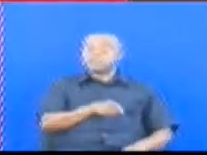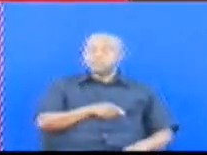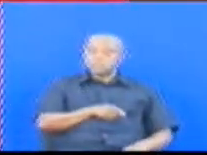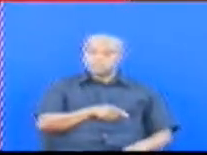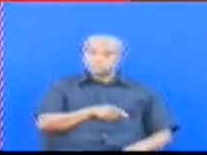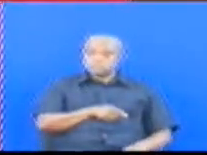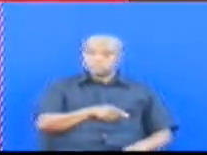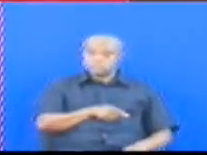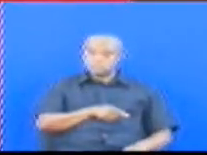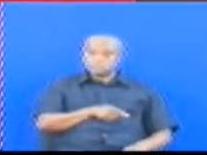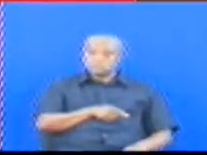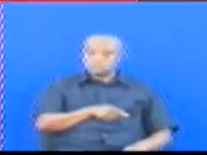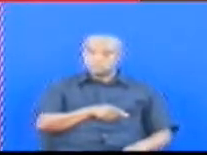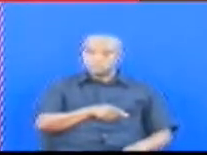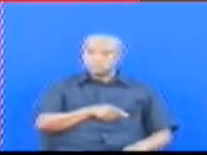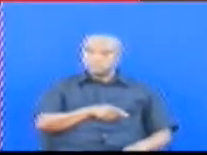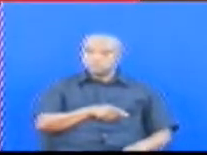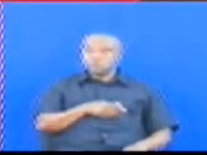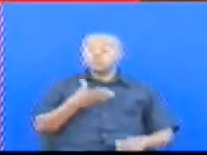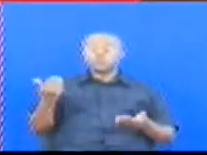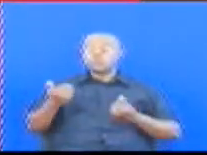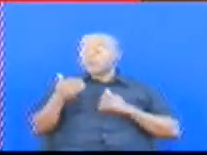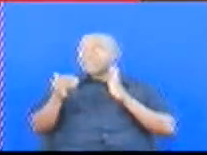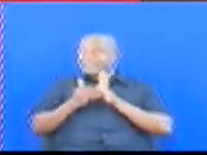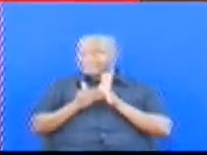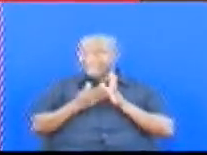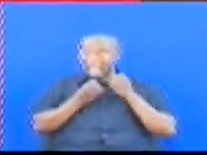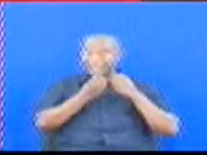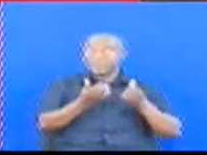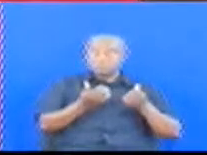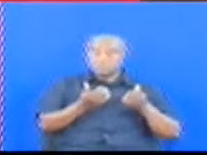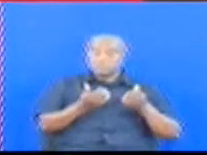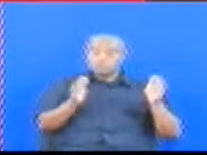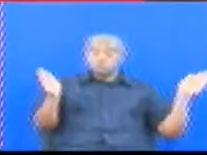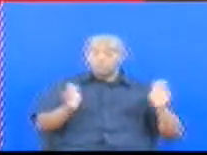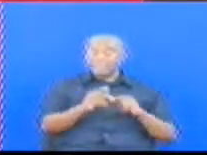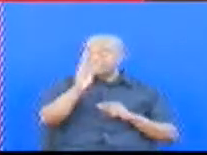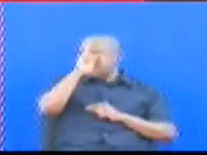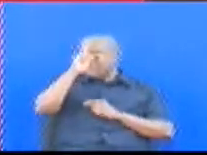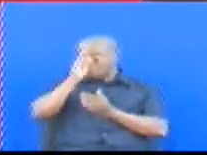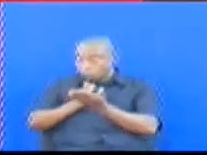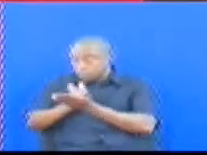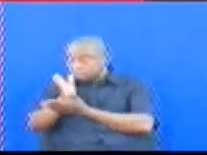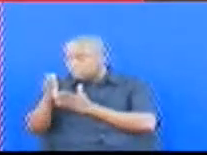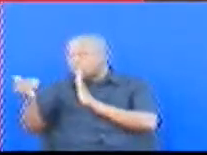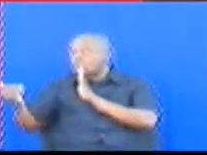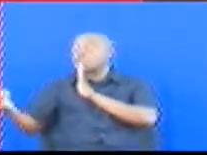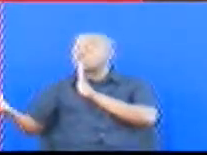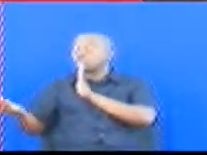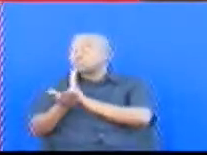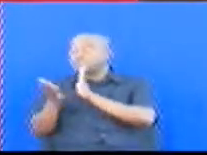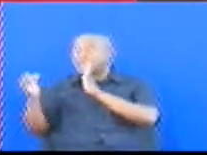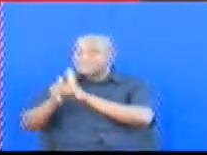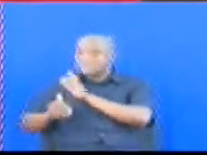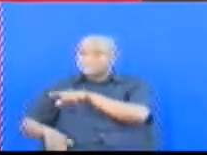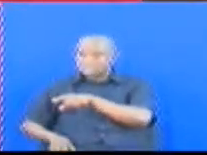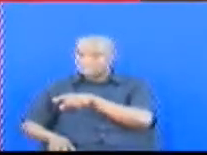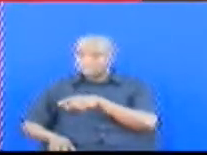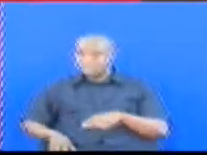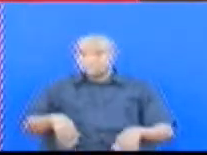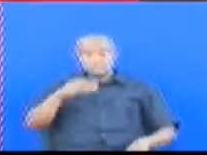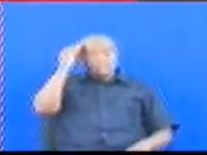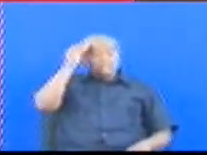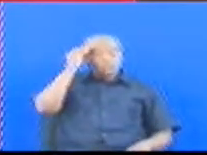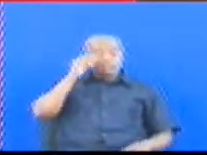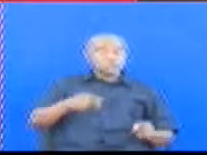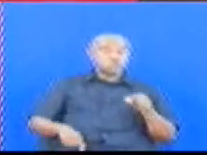mwanasheria uwakili bila kupita kwenye shule ya sheria, wazo hili la serikali ni moja kati